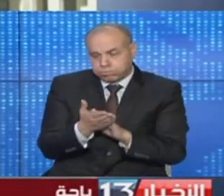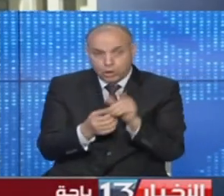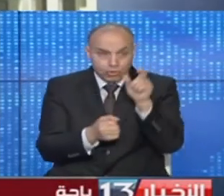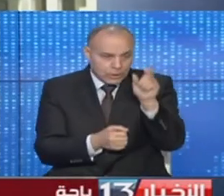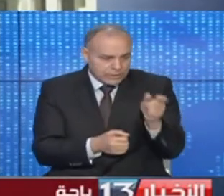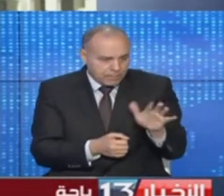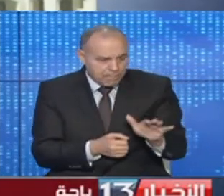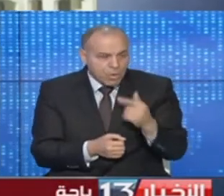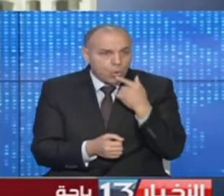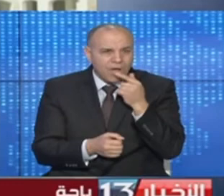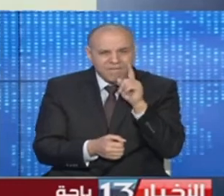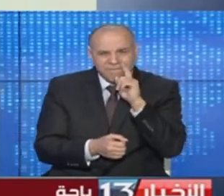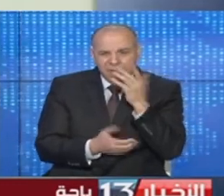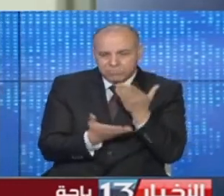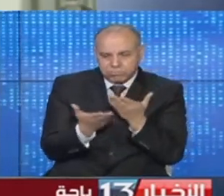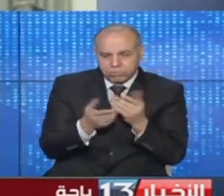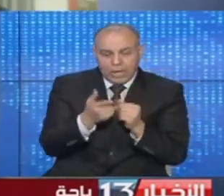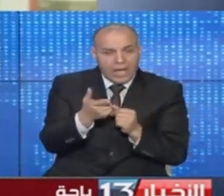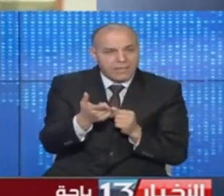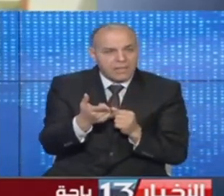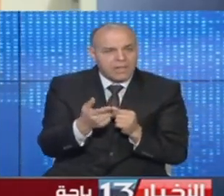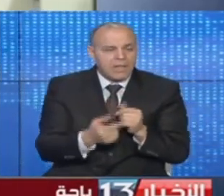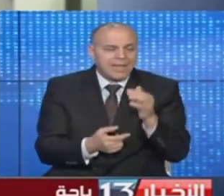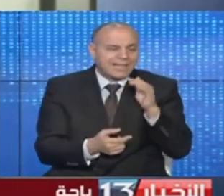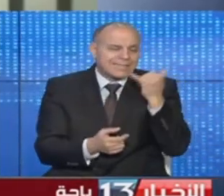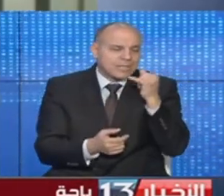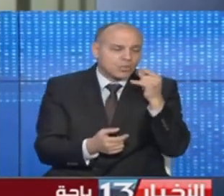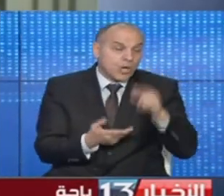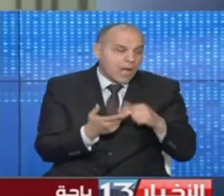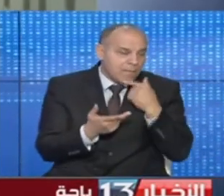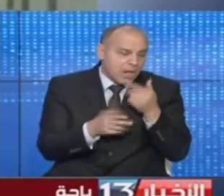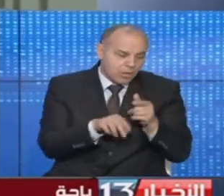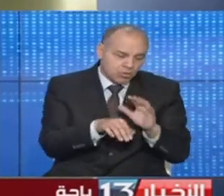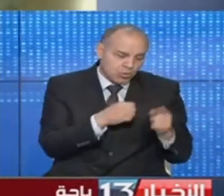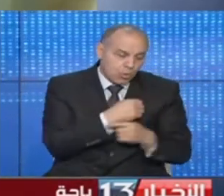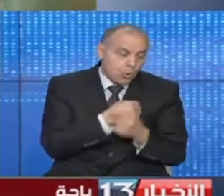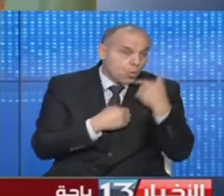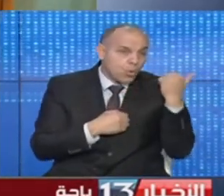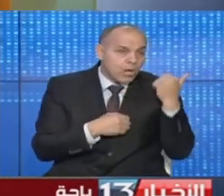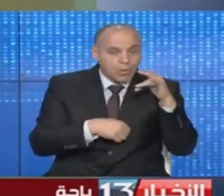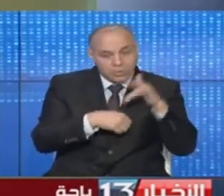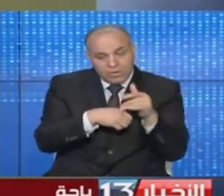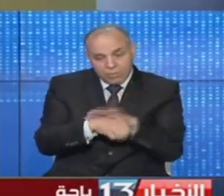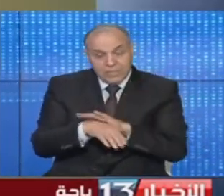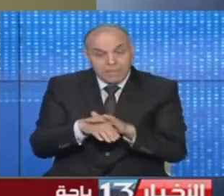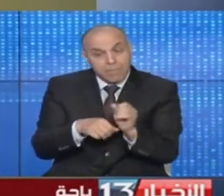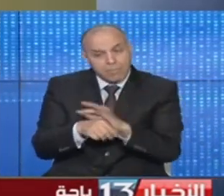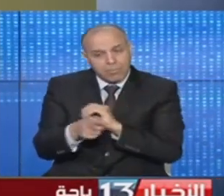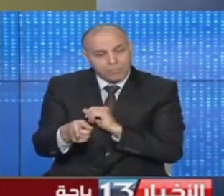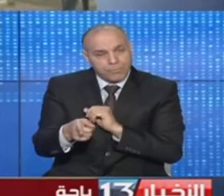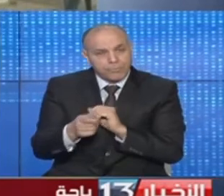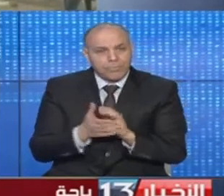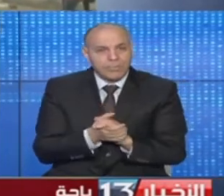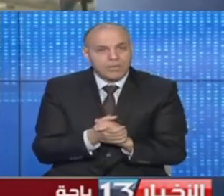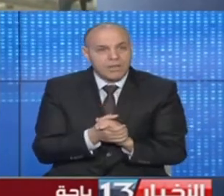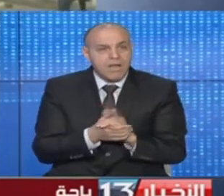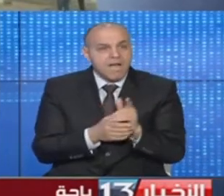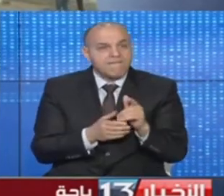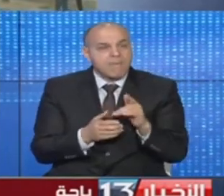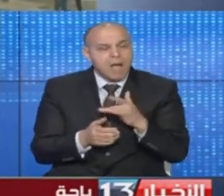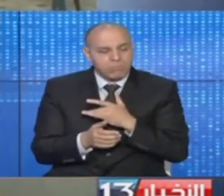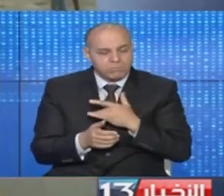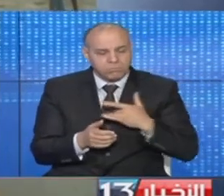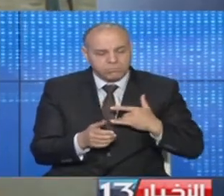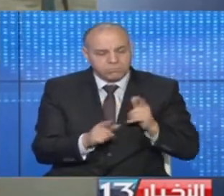وفاة لتلميذة من معهد ابن زيدون بتستور يوم الجمعة الفارط جراء إصابتها بفيروس كورونا المستجد. فما بروتوكول